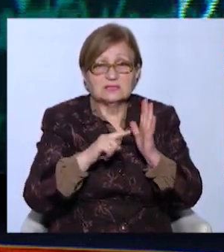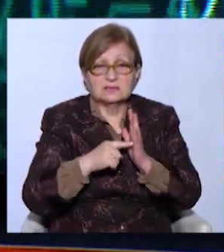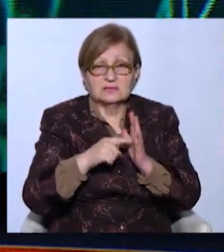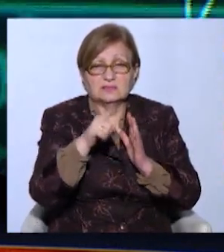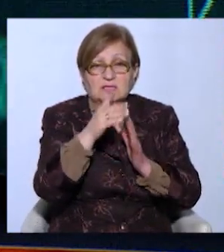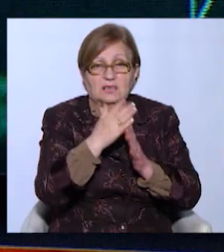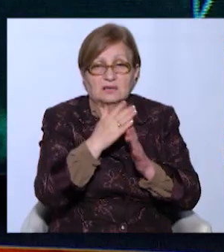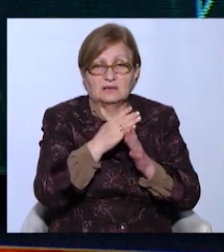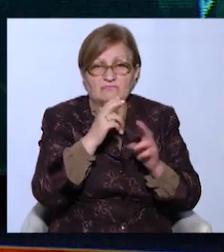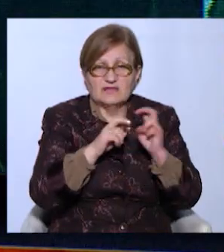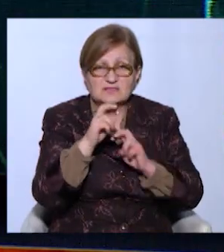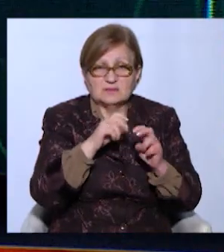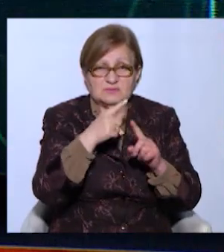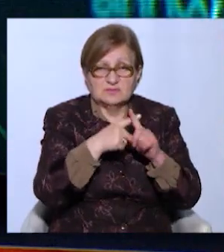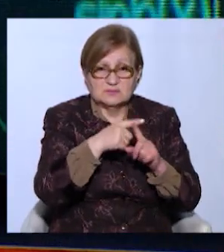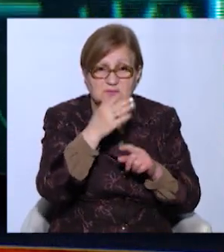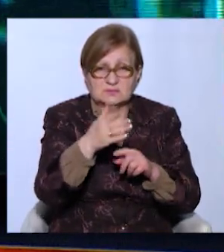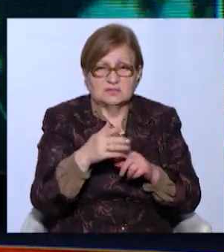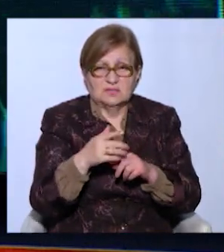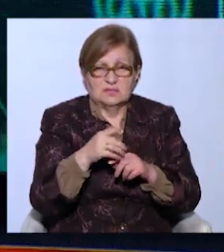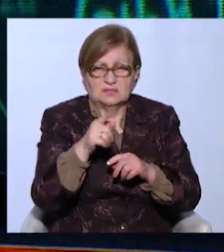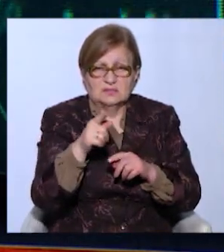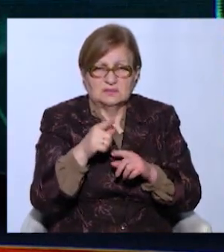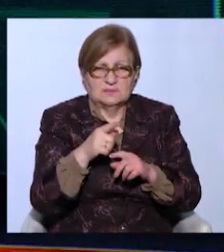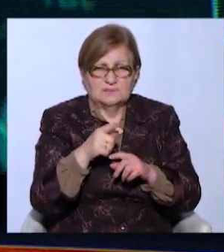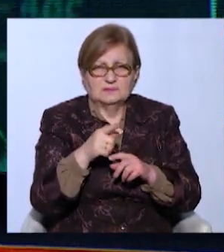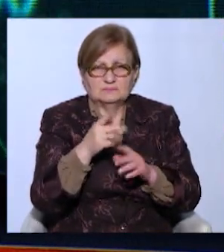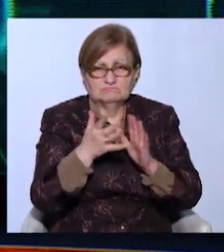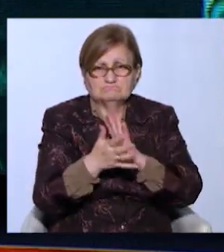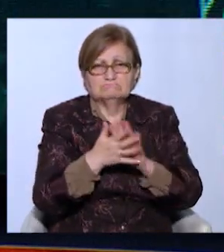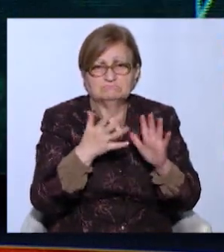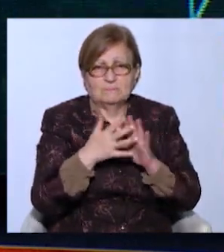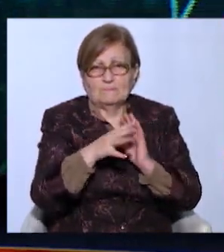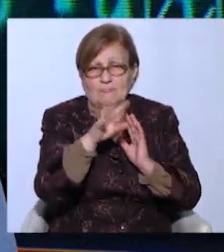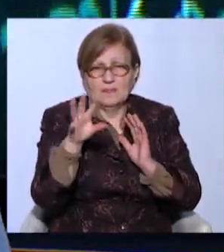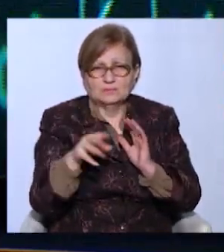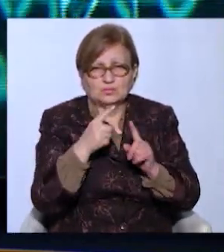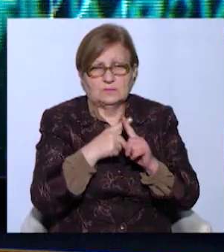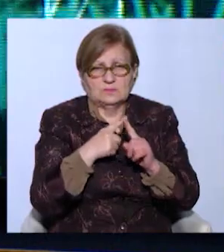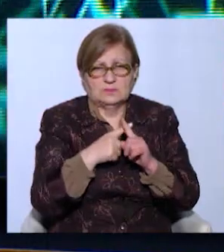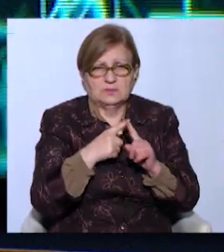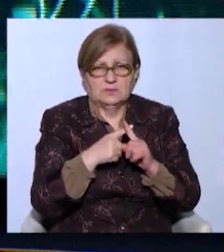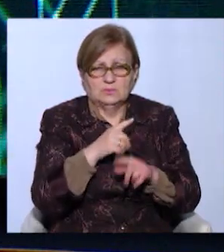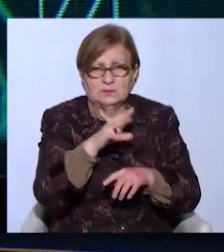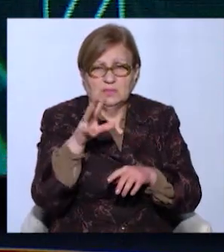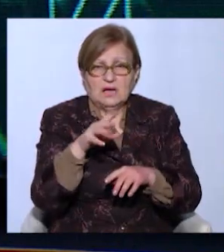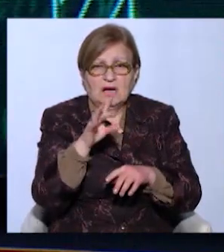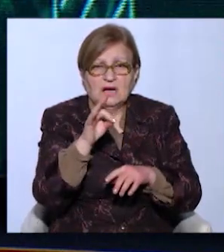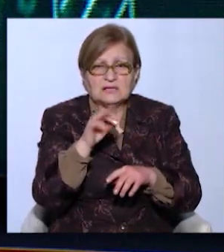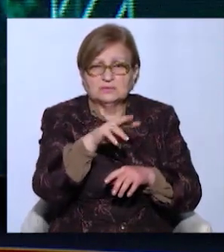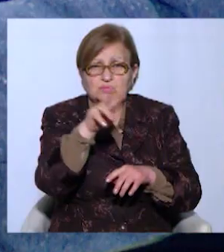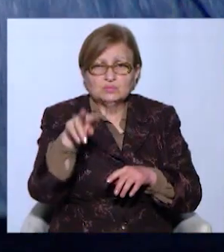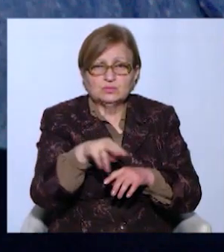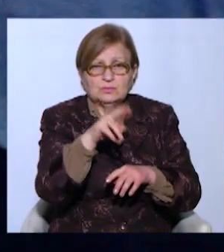რადიუსი, რომელსაც ვეძებთ, აქაც რადიუსის ტოლი, ესეც რადიუსის ტოლი მონაკვეთი, ესეც რადიუსის ტოლი მონაკვეთი, რადგან მართკუთხა